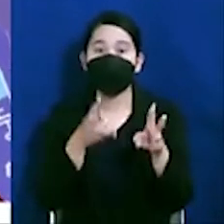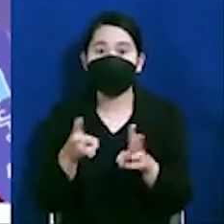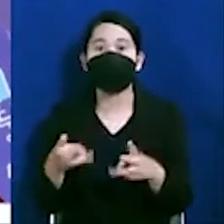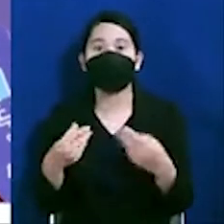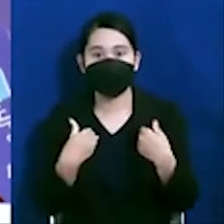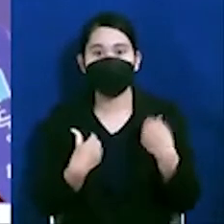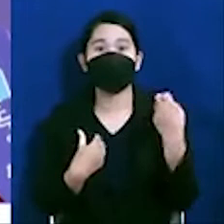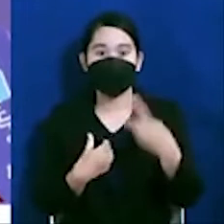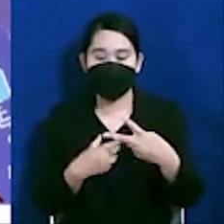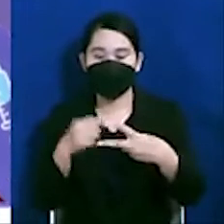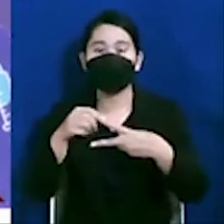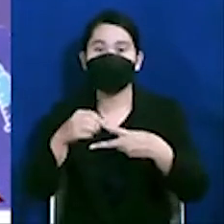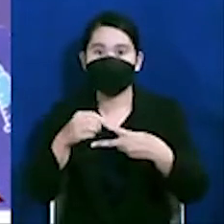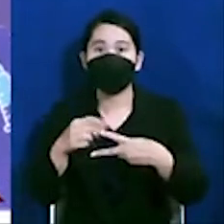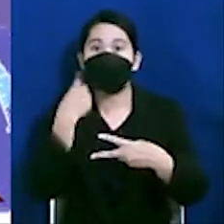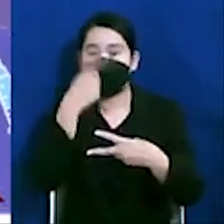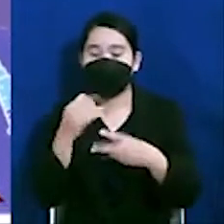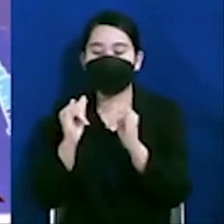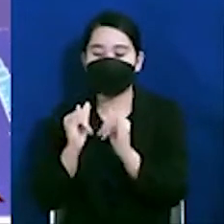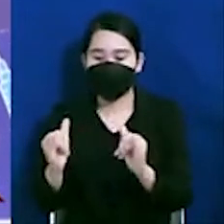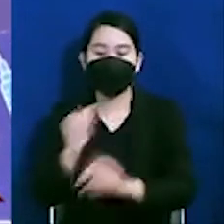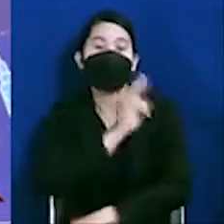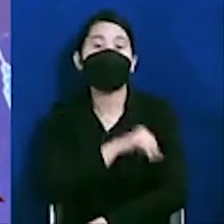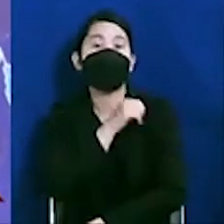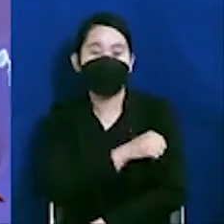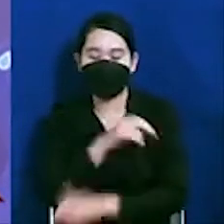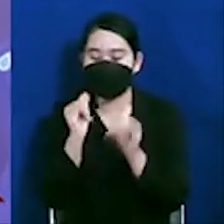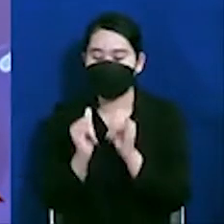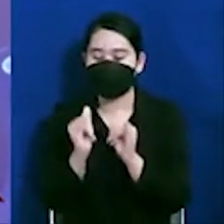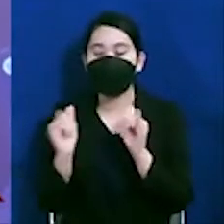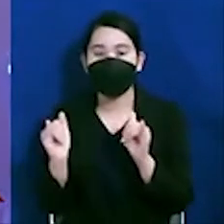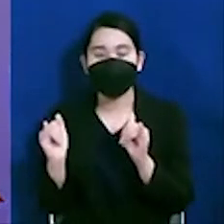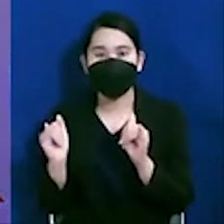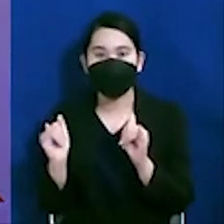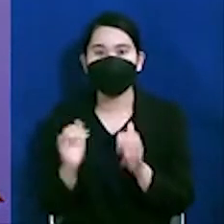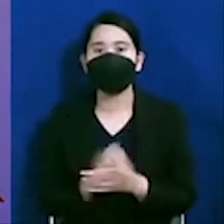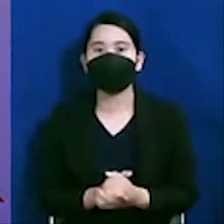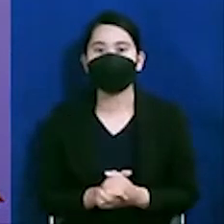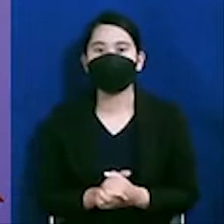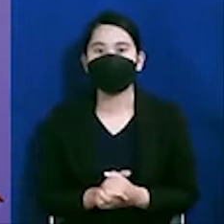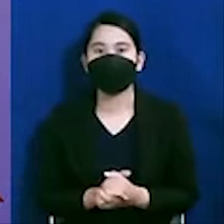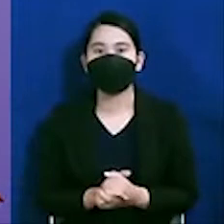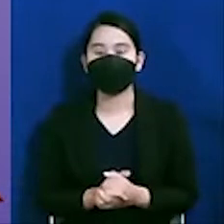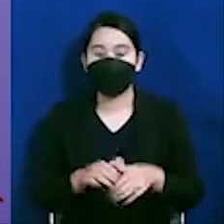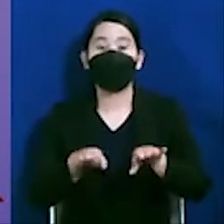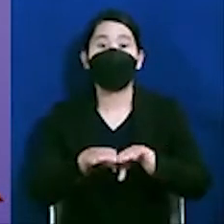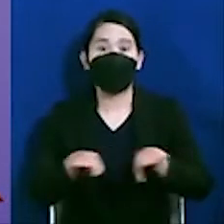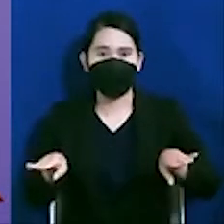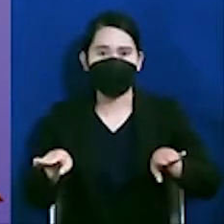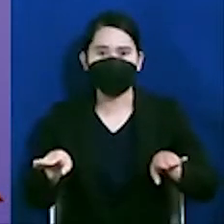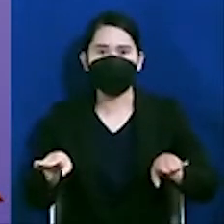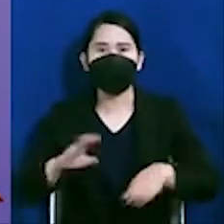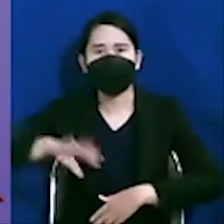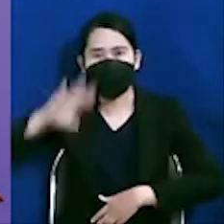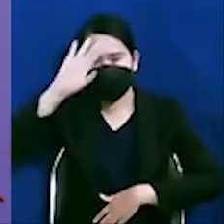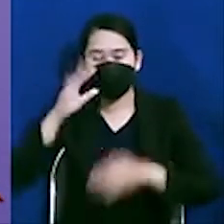อ่าในทางที่ 1ก็ท่านมีเตียงนะครับแล้วก็ผู้ป่วยเอ่อมีหลักเกณฑ์ที่เหมาะสมที่จะนอนโรงพยาบาลนะ